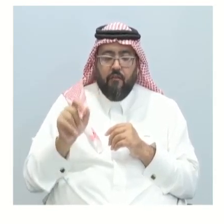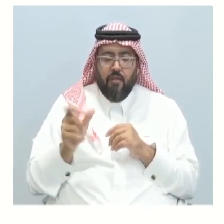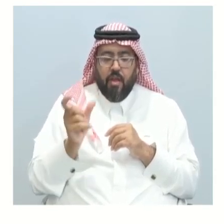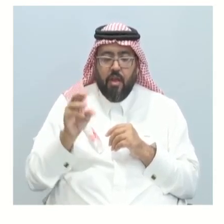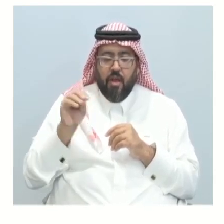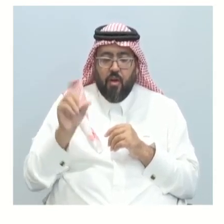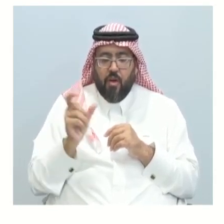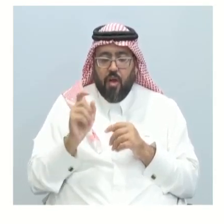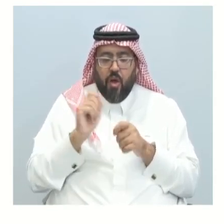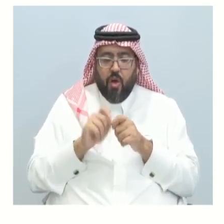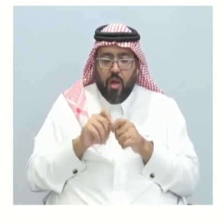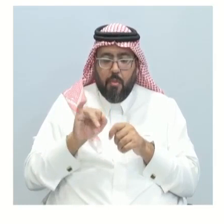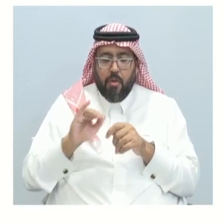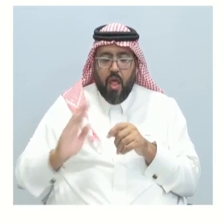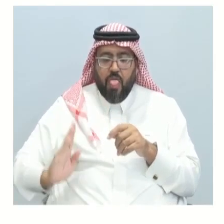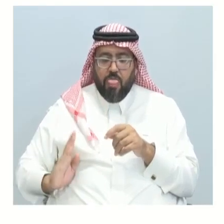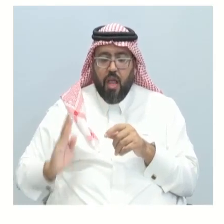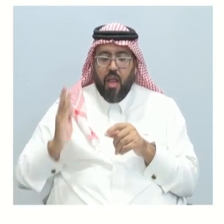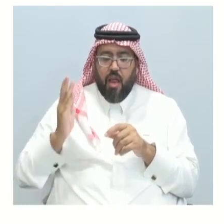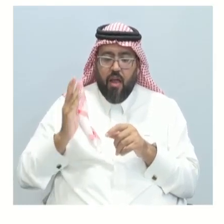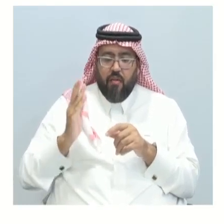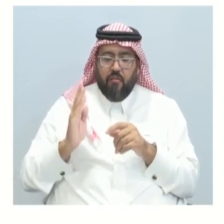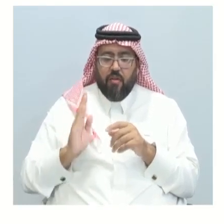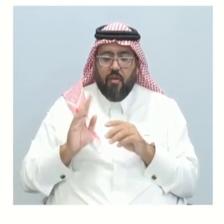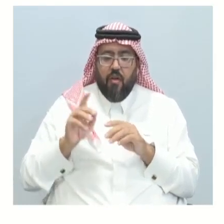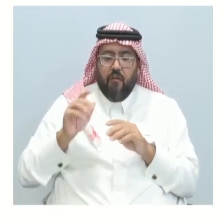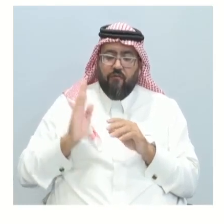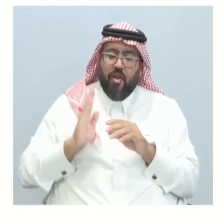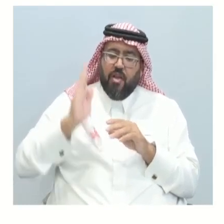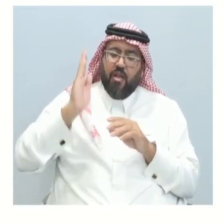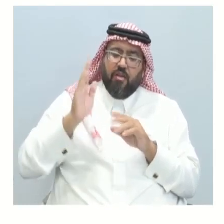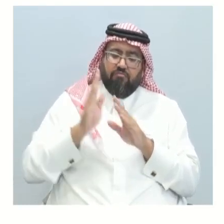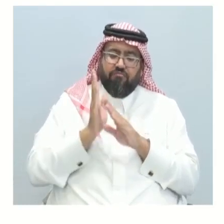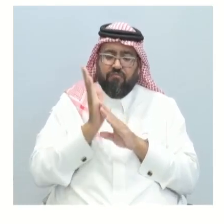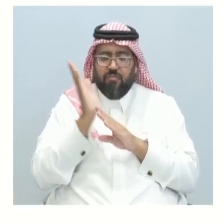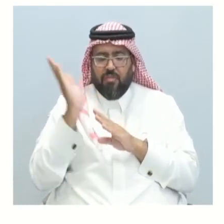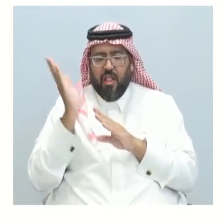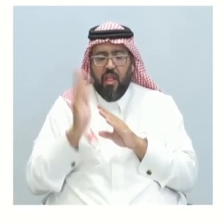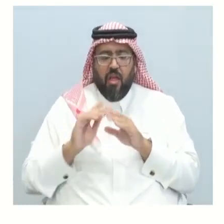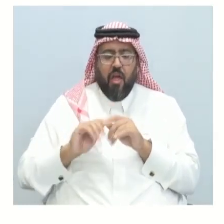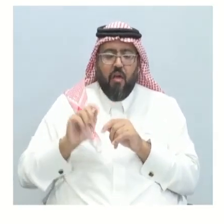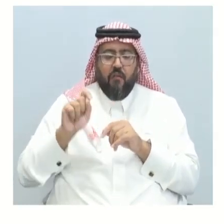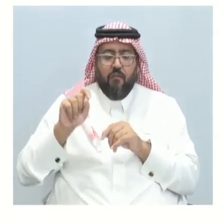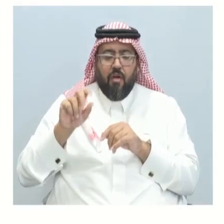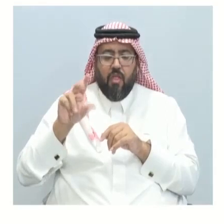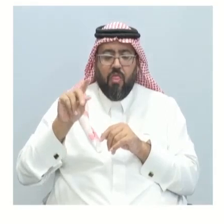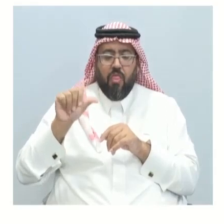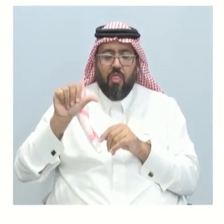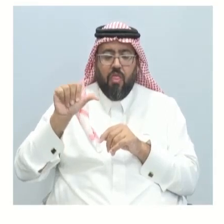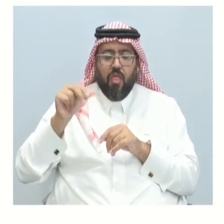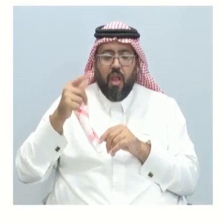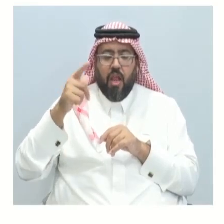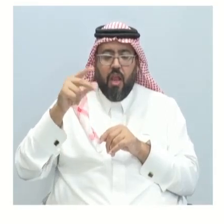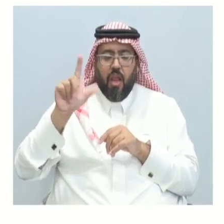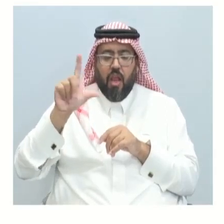الضلع اعلاه فان ذهبت تقيمه كسرته وان تركته لم يزل اعوج فاستوصوا بالنساء